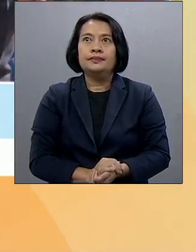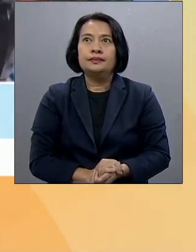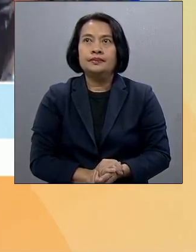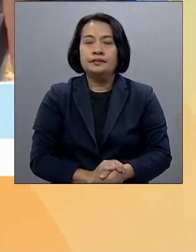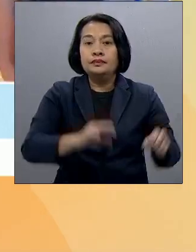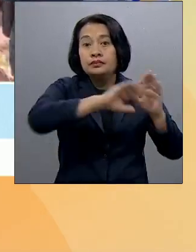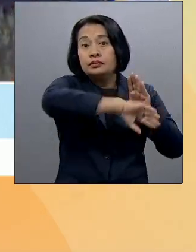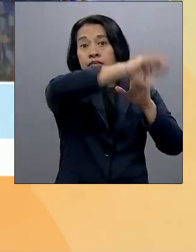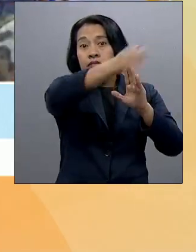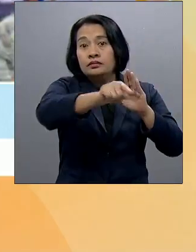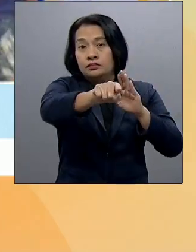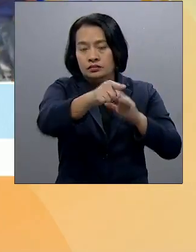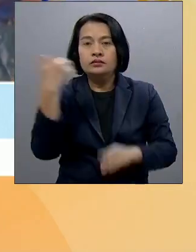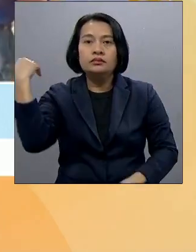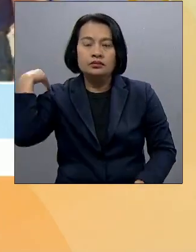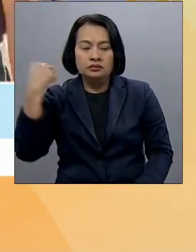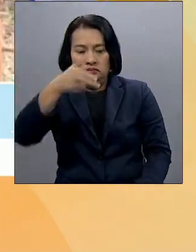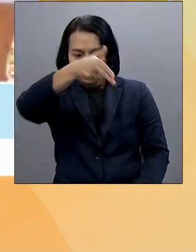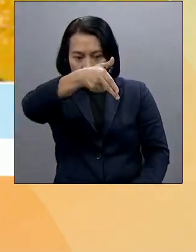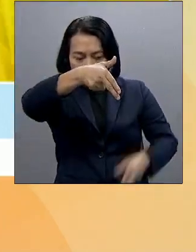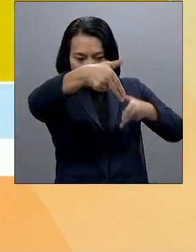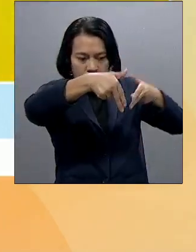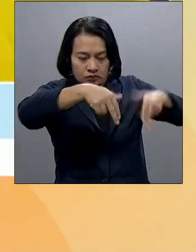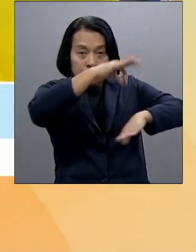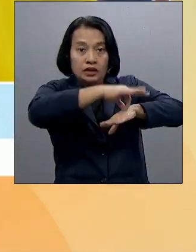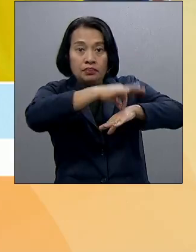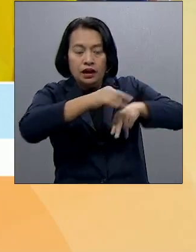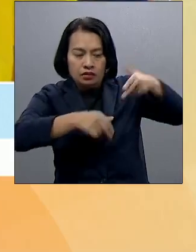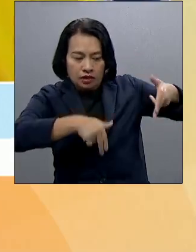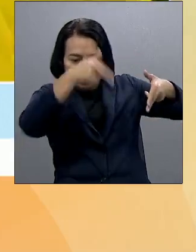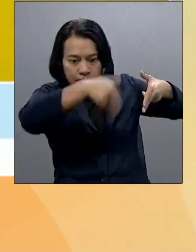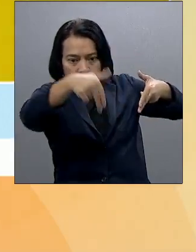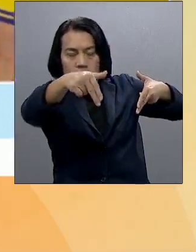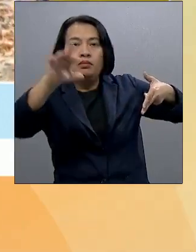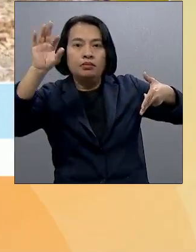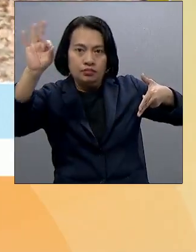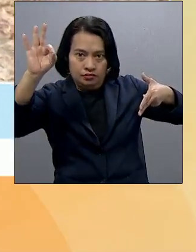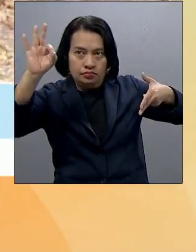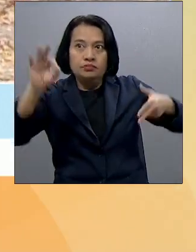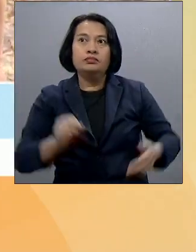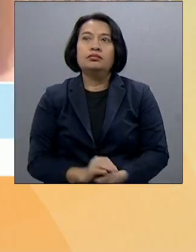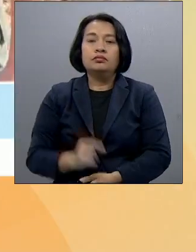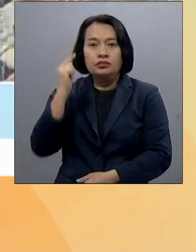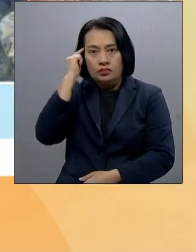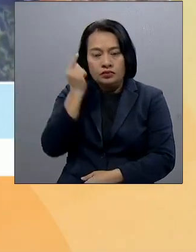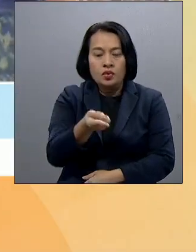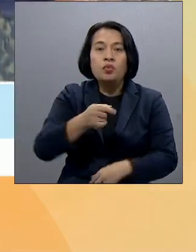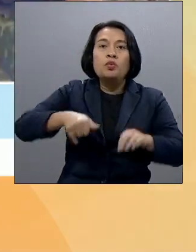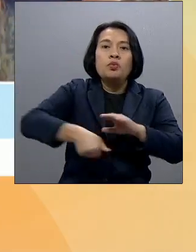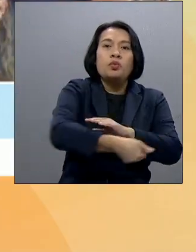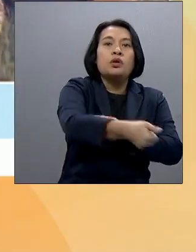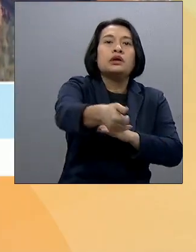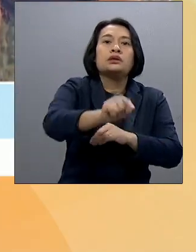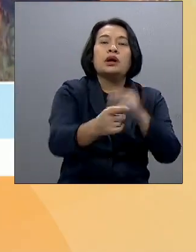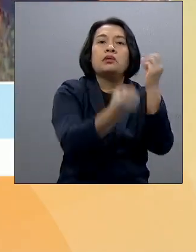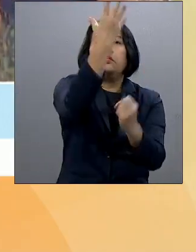าก็มีกล้องจับอยู่ประมาณ9 จุดนะครับ ค่ะ เขาต้องไปตรวจสอบกล้องว่าเสือตัวนี้กลับเข้าไปในผาเดินหรือยังนะครับเข